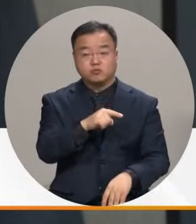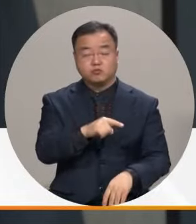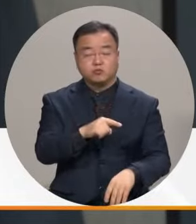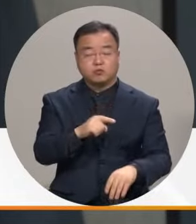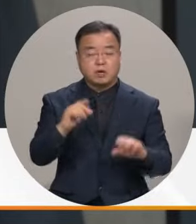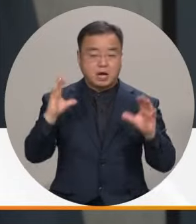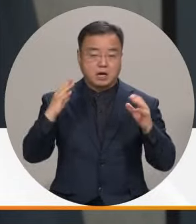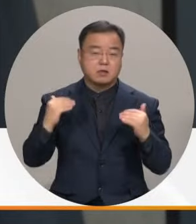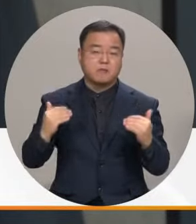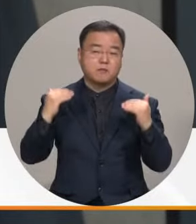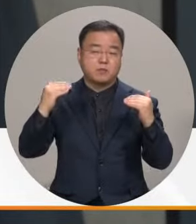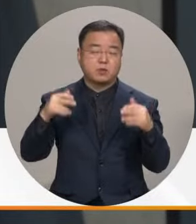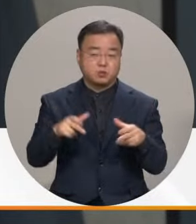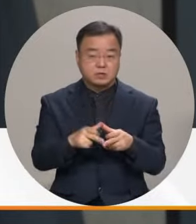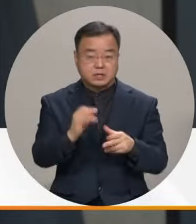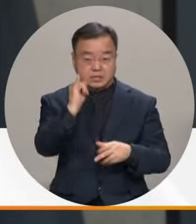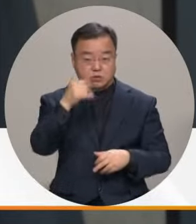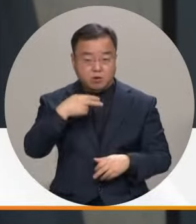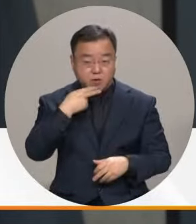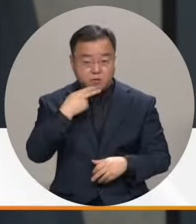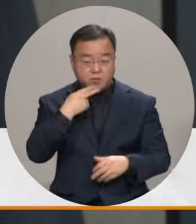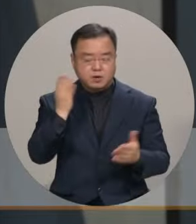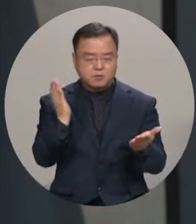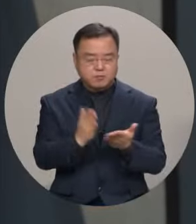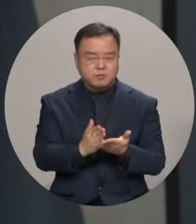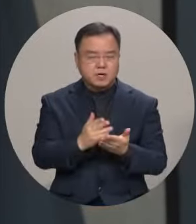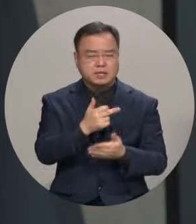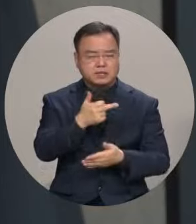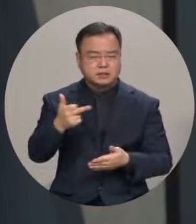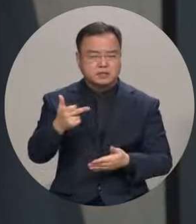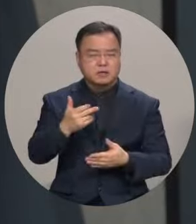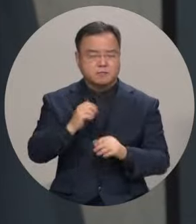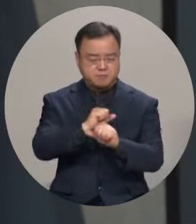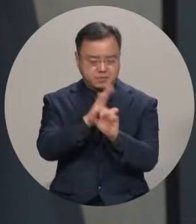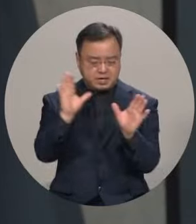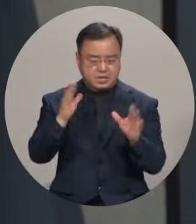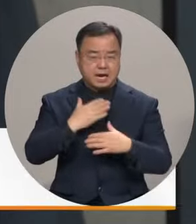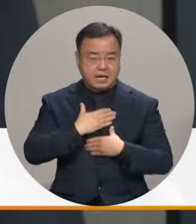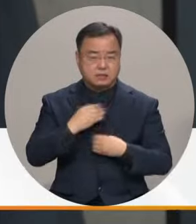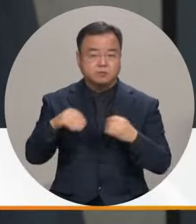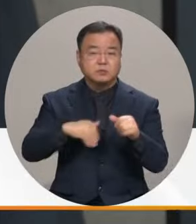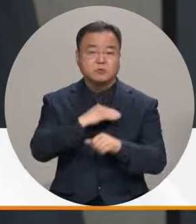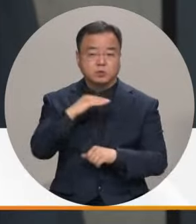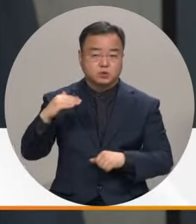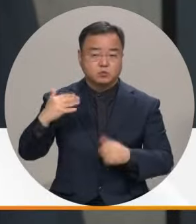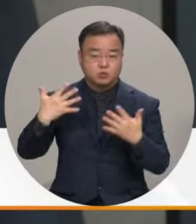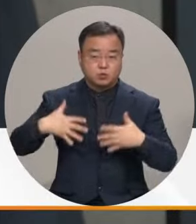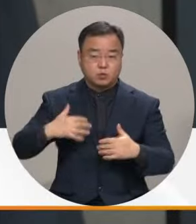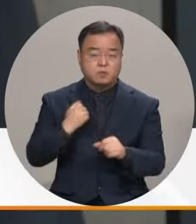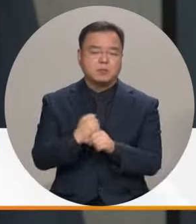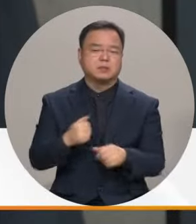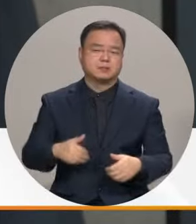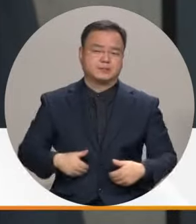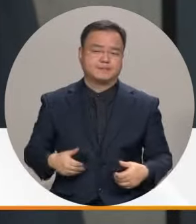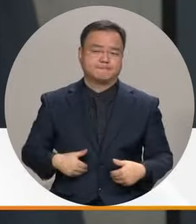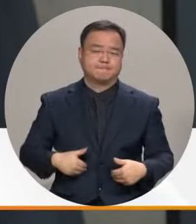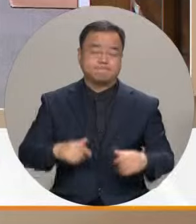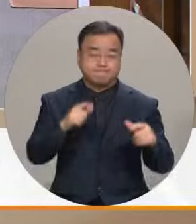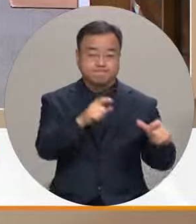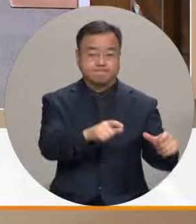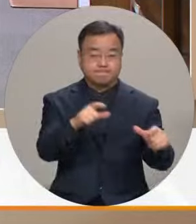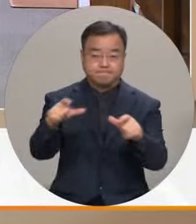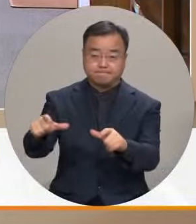고려해서 활동에 적합한 공간의 크기 밝기 안전을 고려한 설치 기준 여건 등이 마련되어 했으면 좋겠습니다 지역별로